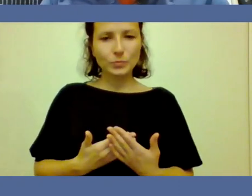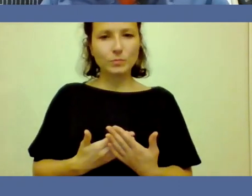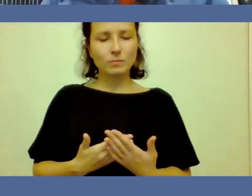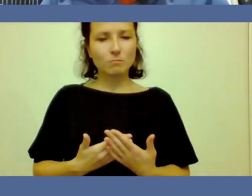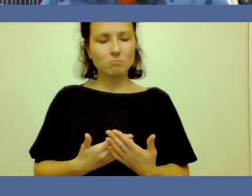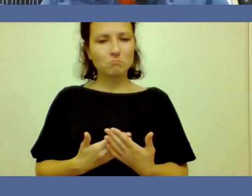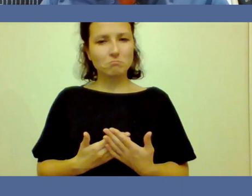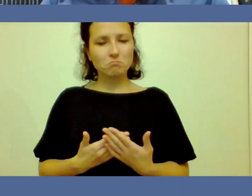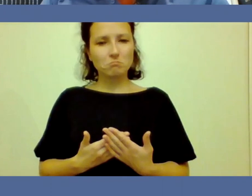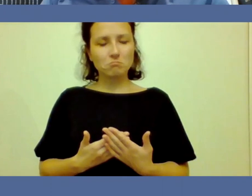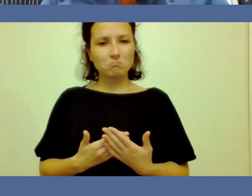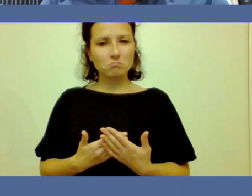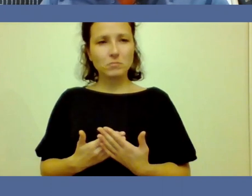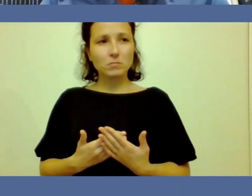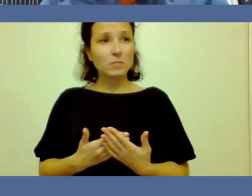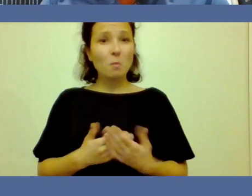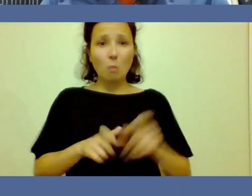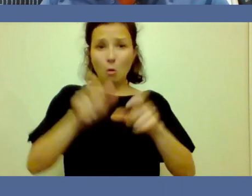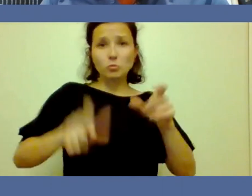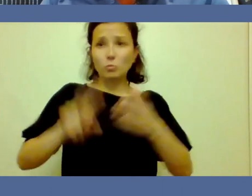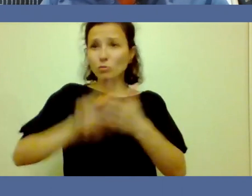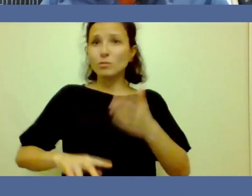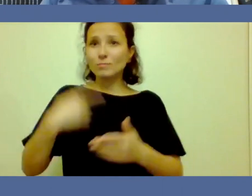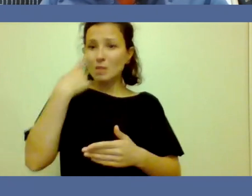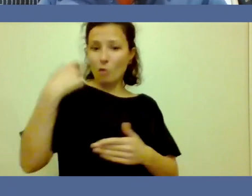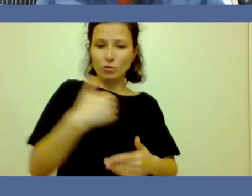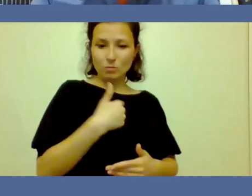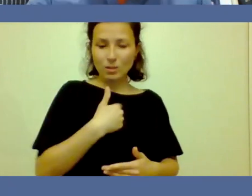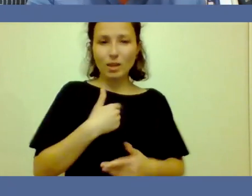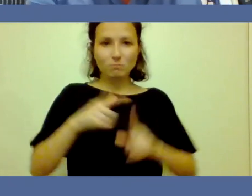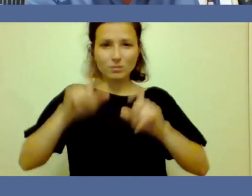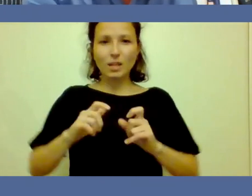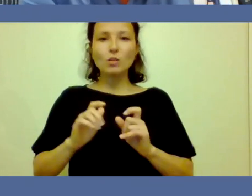czytelnicy zauważyli mnie i zaczęli jakby czytać moje książki wtedy.